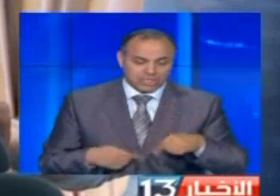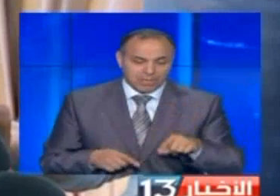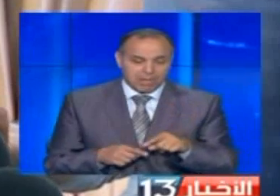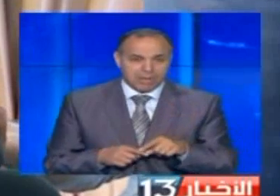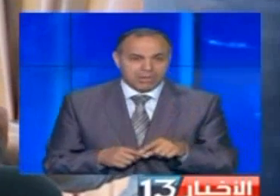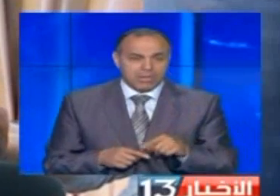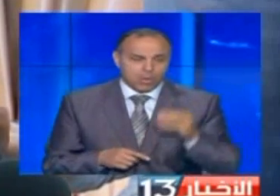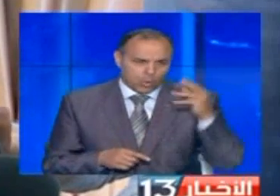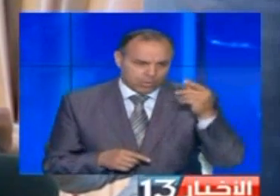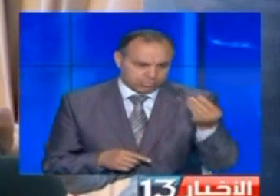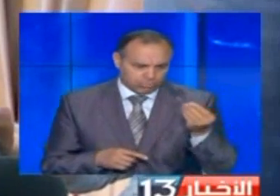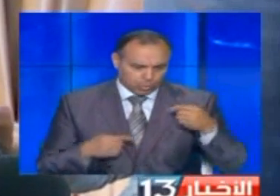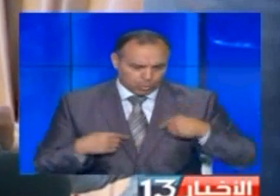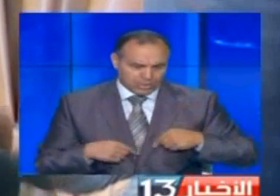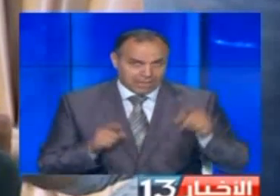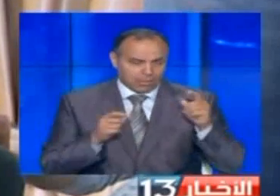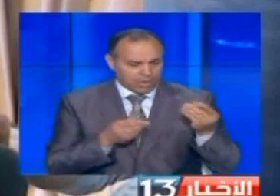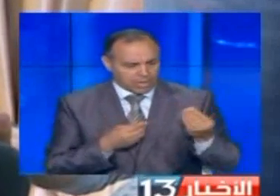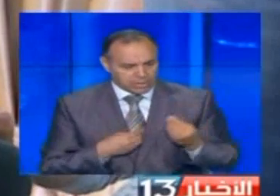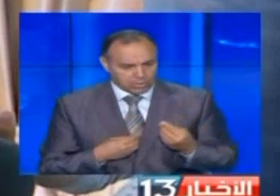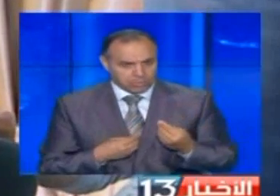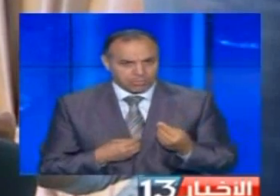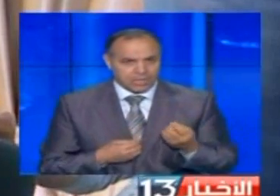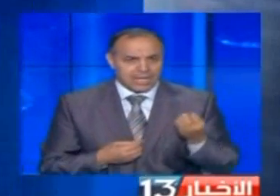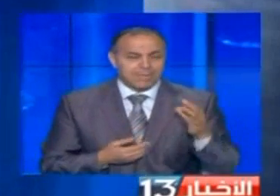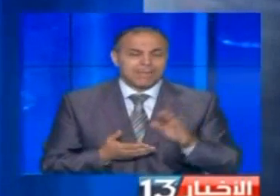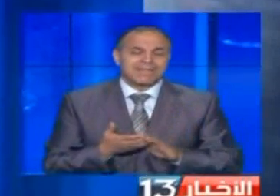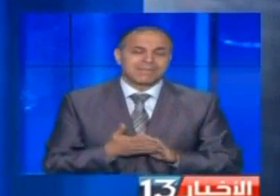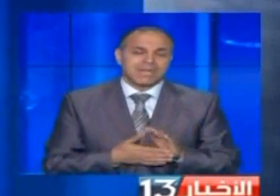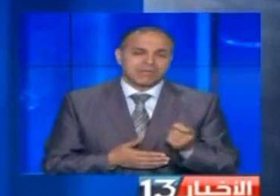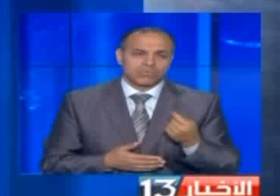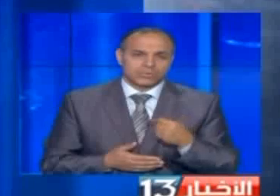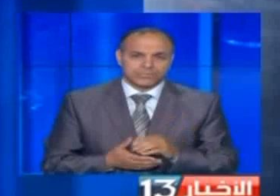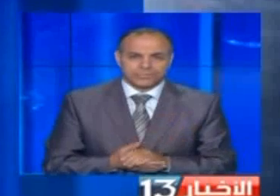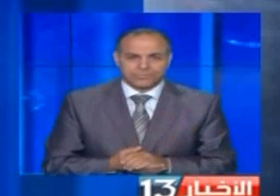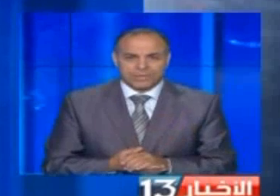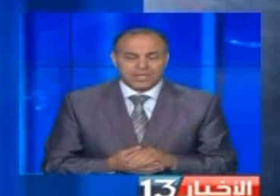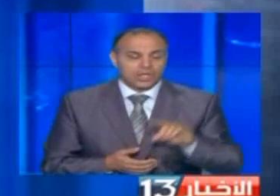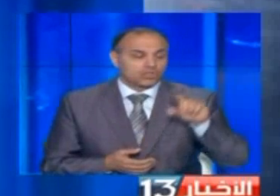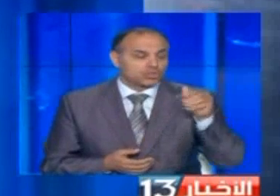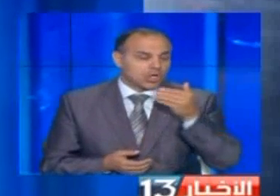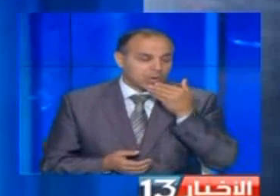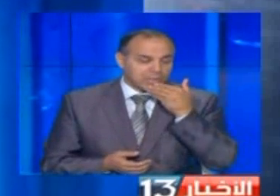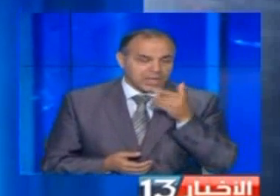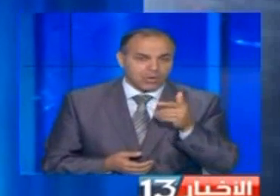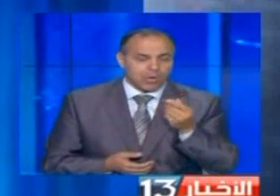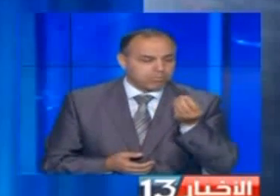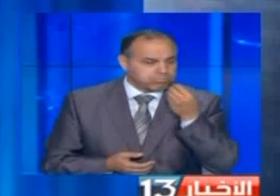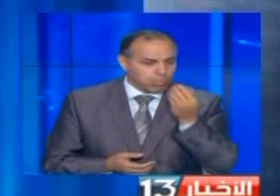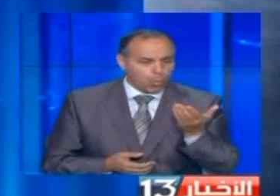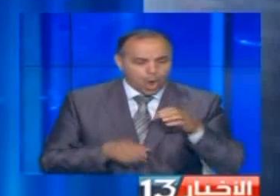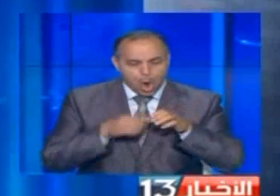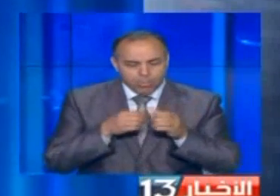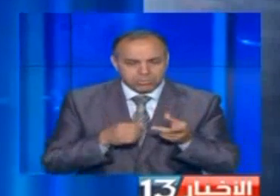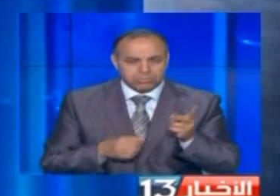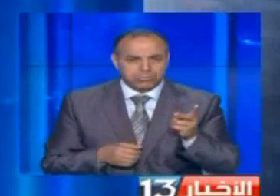أنا خذيت الرقم وقتها من وزارة الطاقة، بلغت 400 مليار. في شهر رمضان يرتفع استهلاك مادة